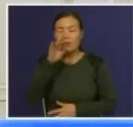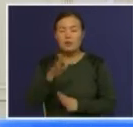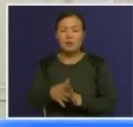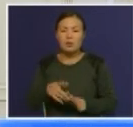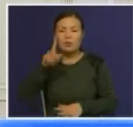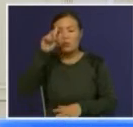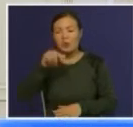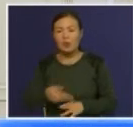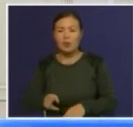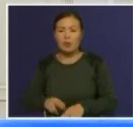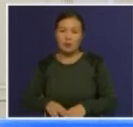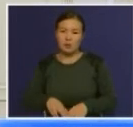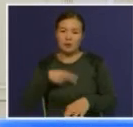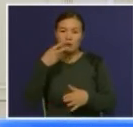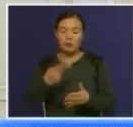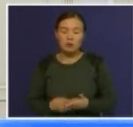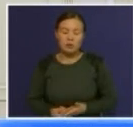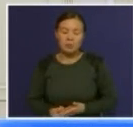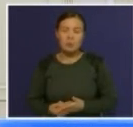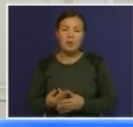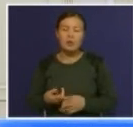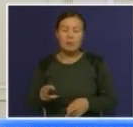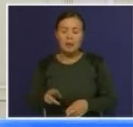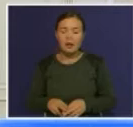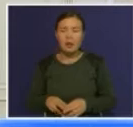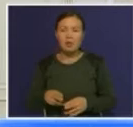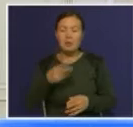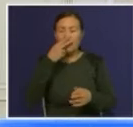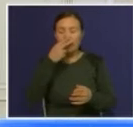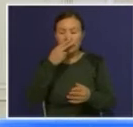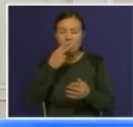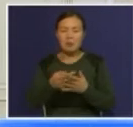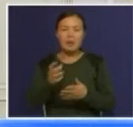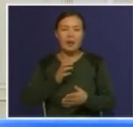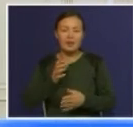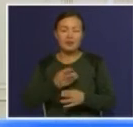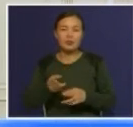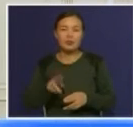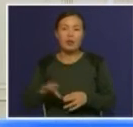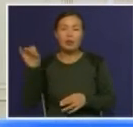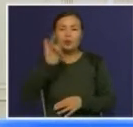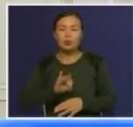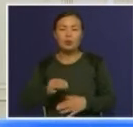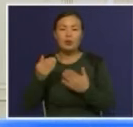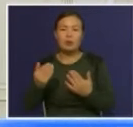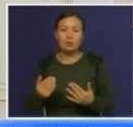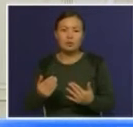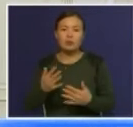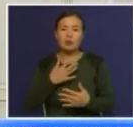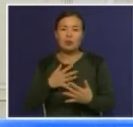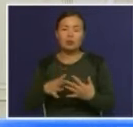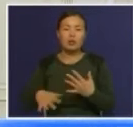это духовное богатство. И это духовное богатство, знание вот этой истории, она сближает наши